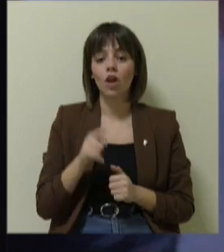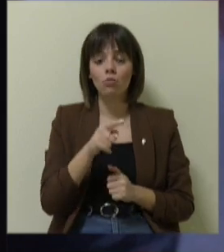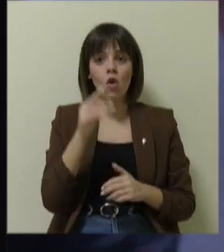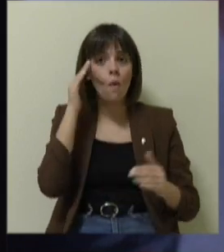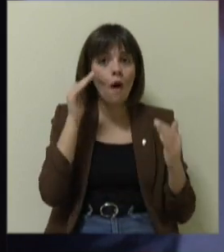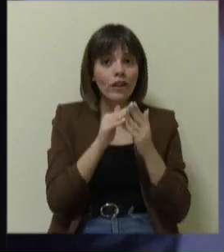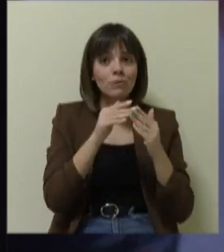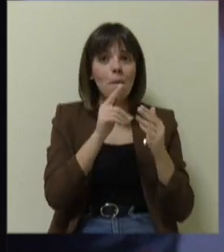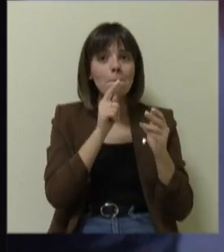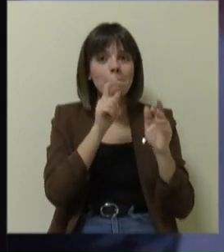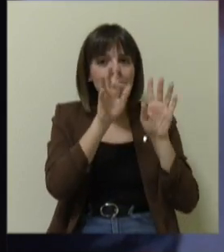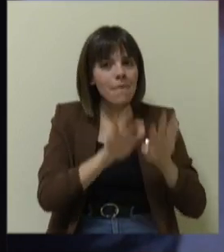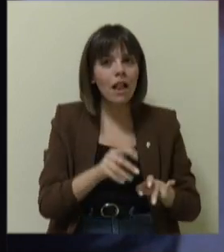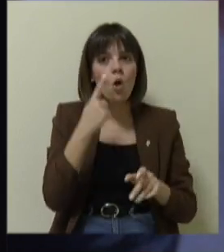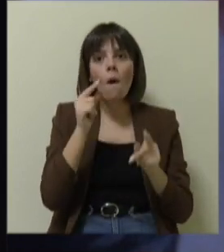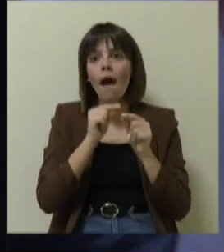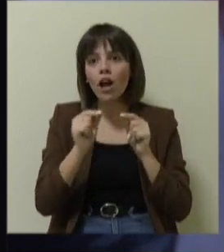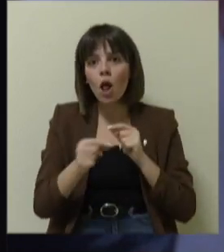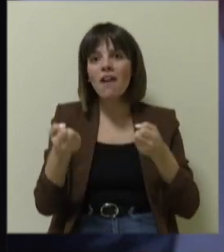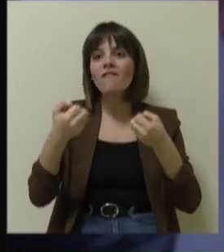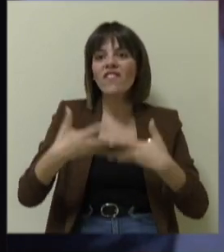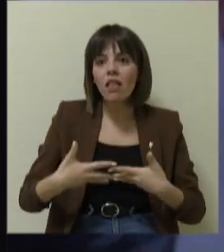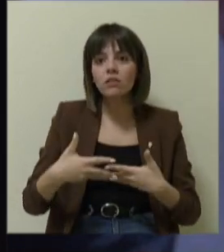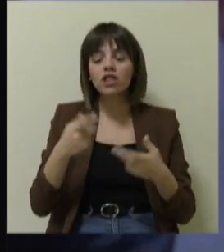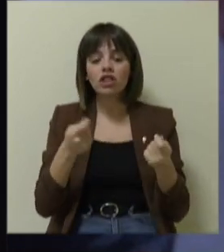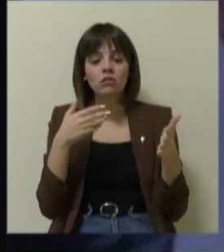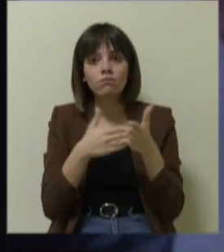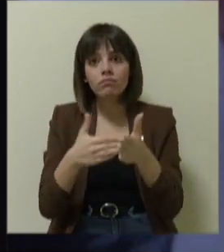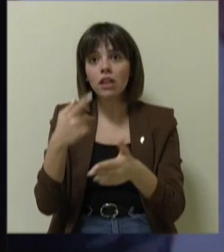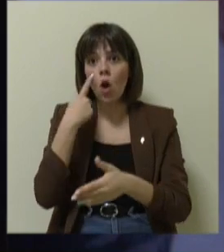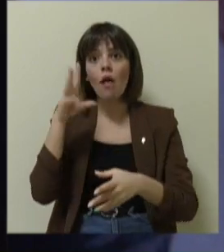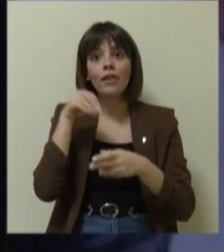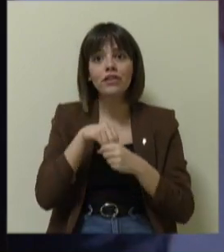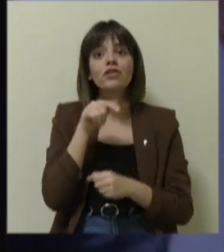Mutabakat metnimizin ekonomi, finans ve istihdam bölümünde